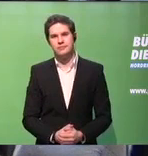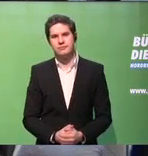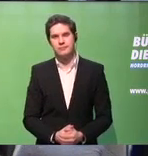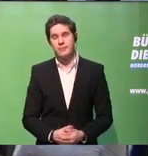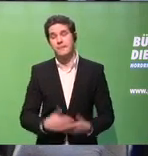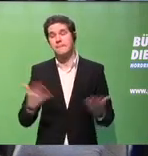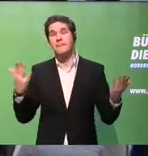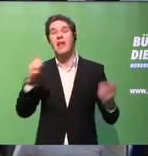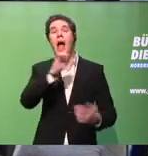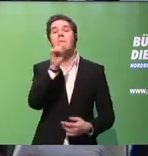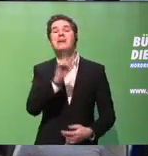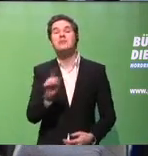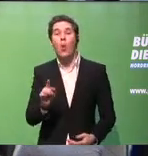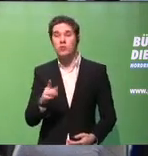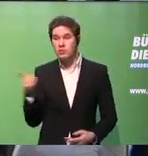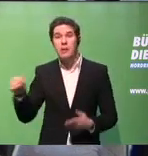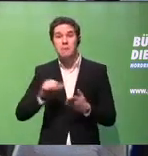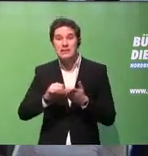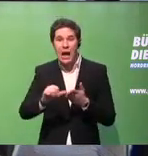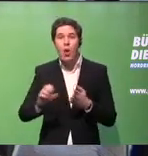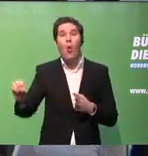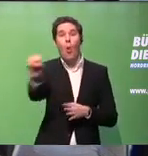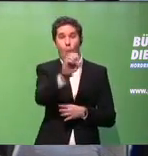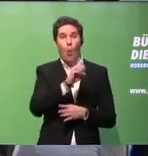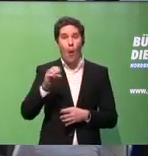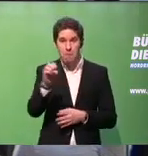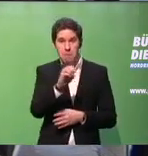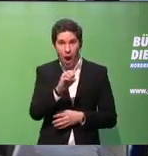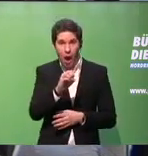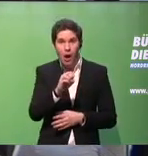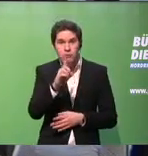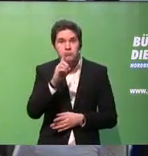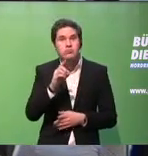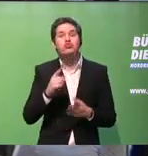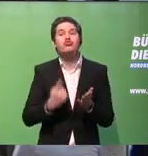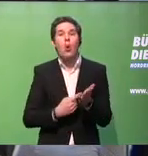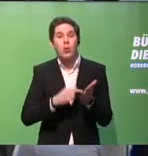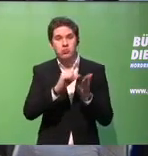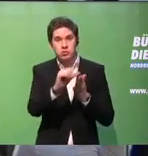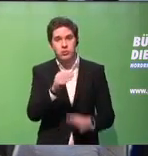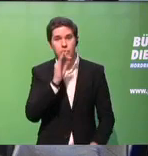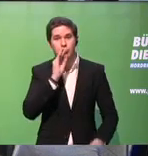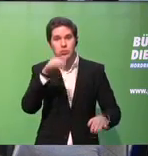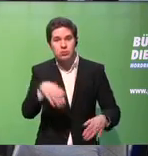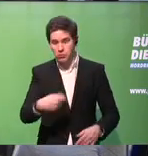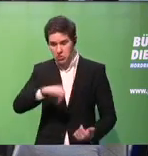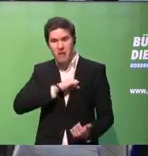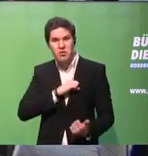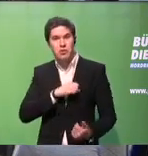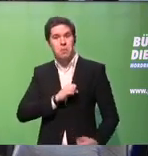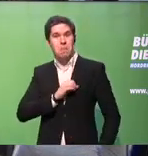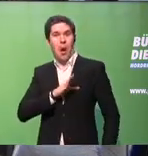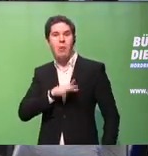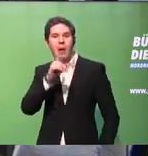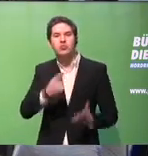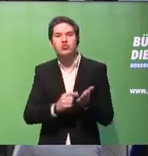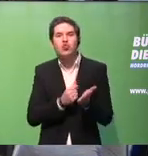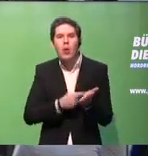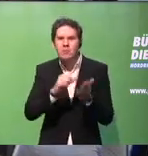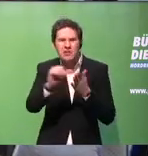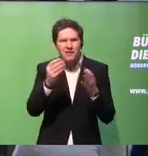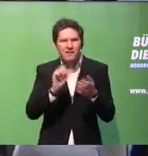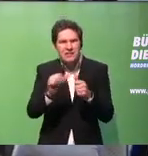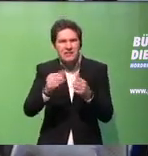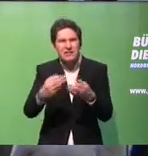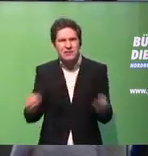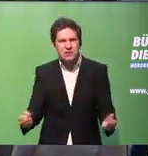Aber Amazon zahlt europaweit praktisch keine ernsthaften Steuern auf ihre Gewinne und ist damit ein Beispiel für